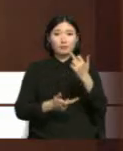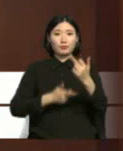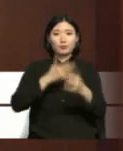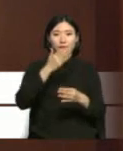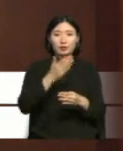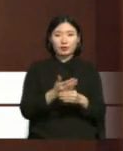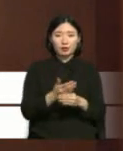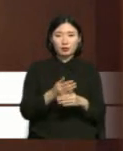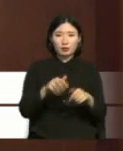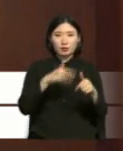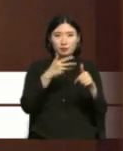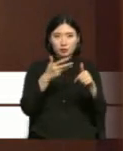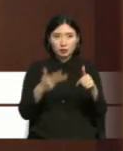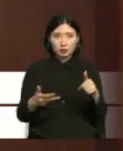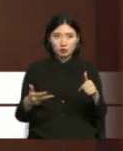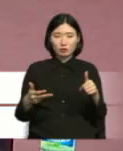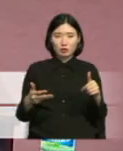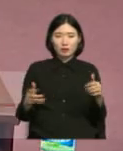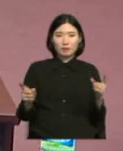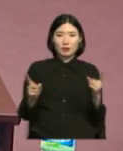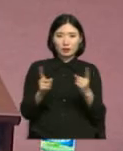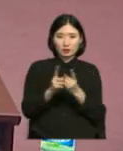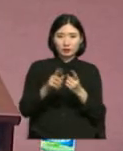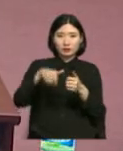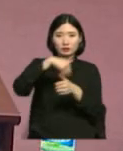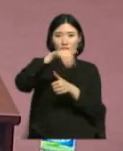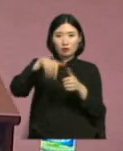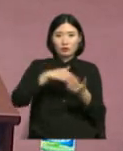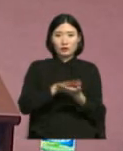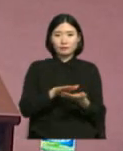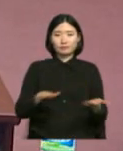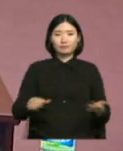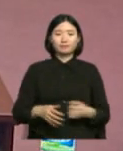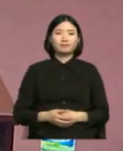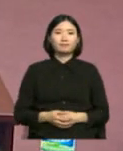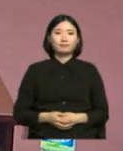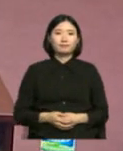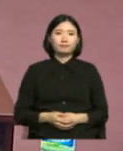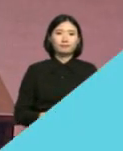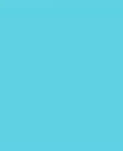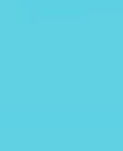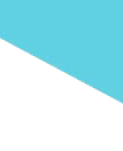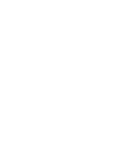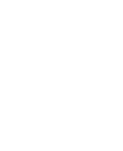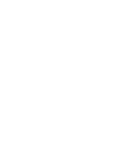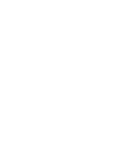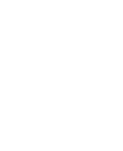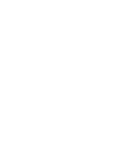금천구 수건사업이 처한 현실입니다. 딜라이브 서울경기 케이블TV 엄종규입니다.